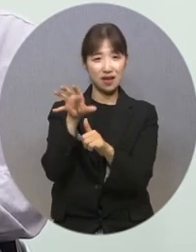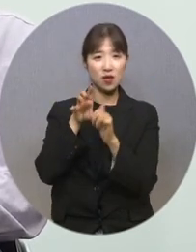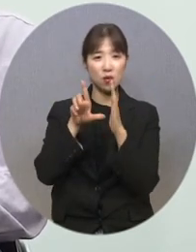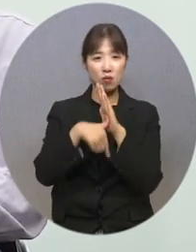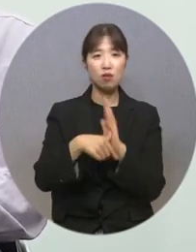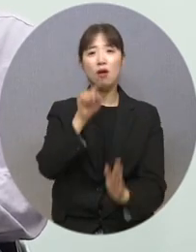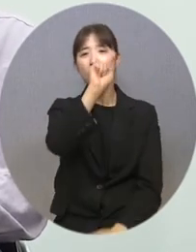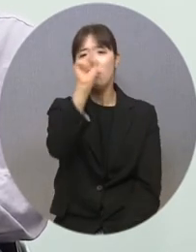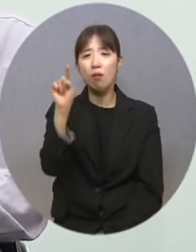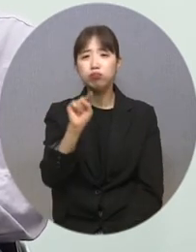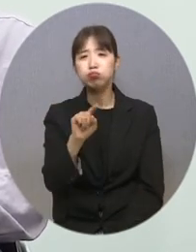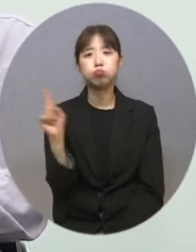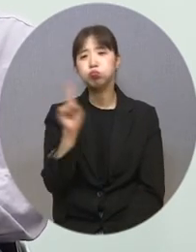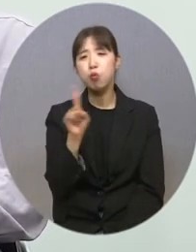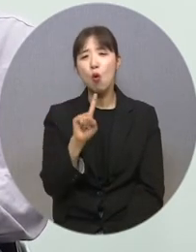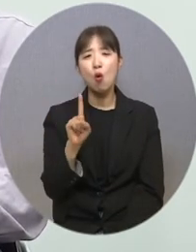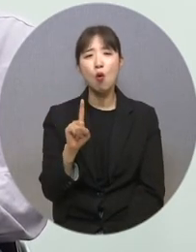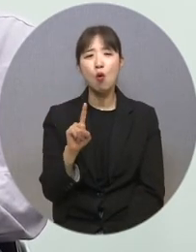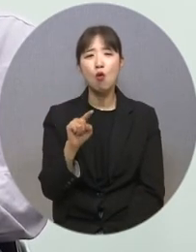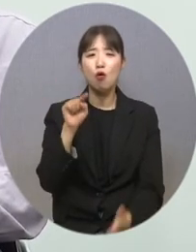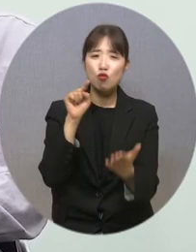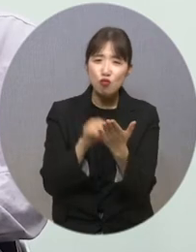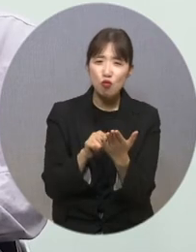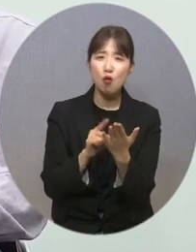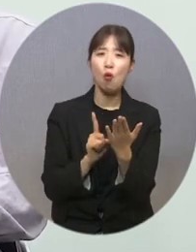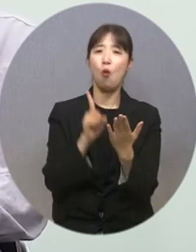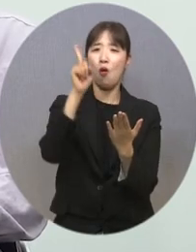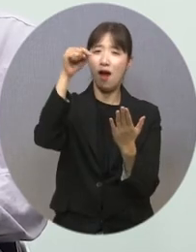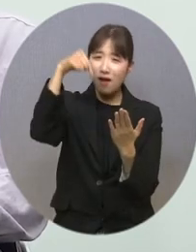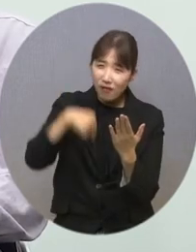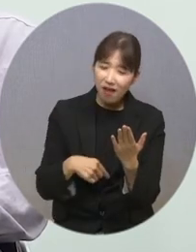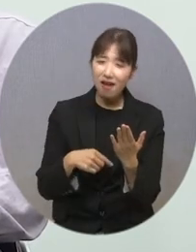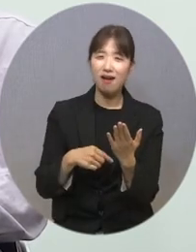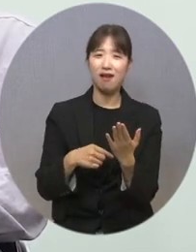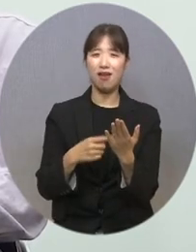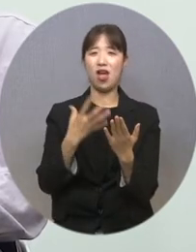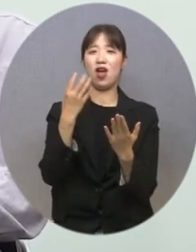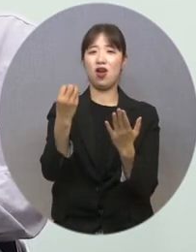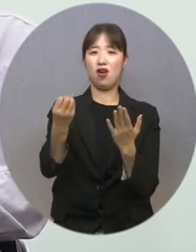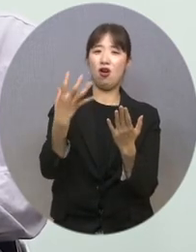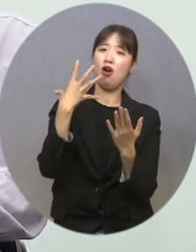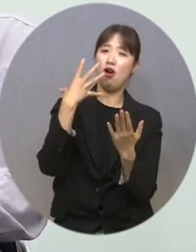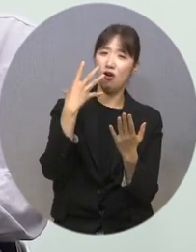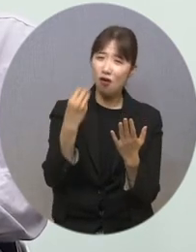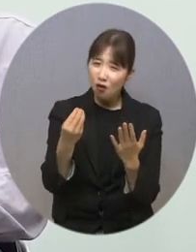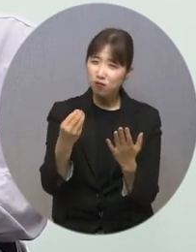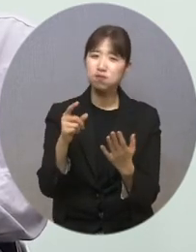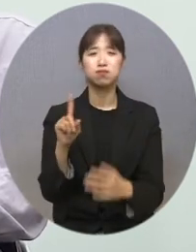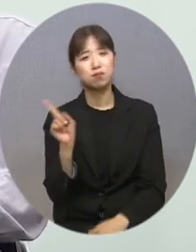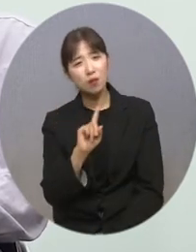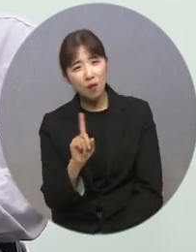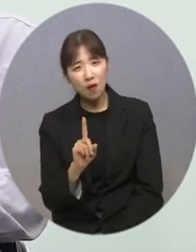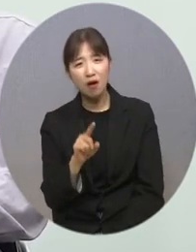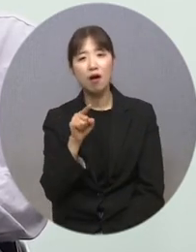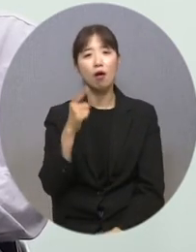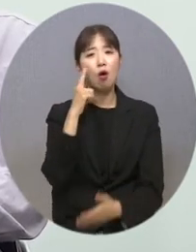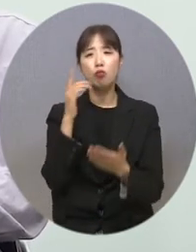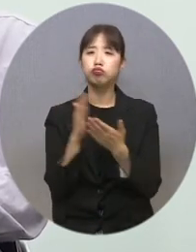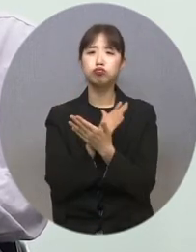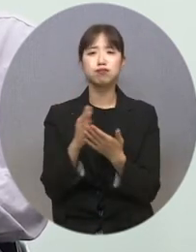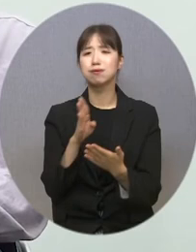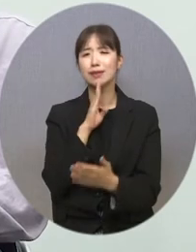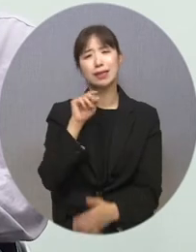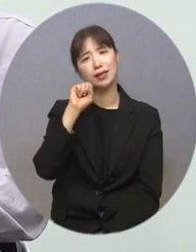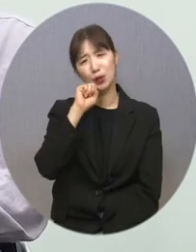버튼이 뭐가 뭐 어떤걸 눌러야 의원들 올리는 거고 들여 가는거고 외국어 토니 턴 오프 고온 이고 이런거 부려 된